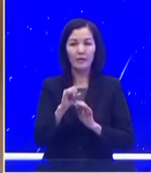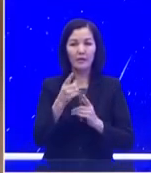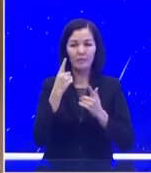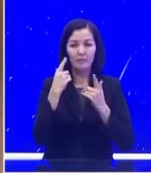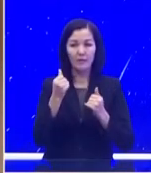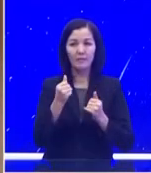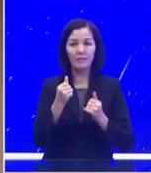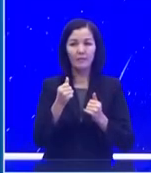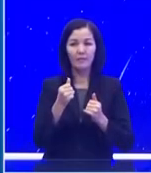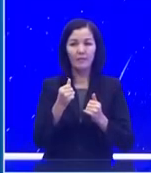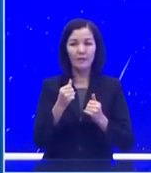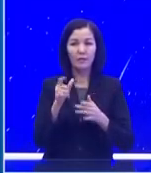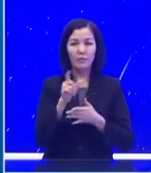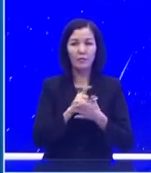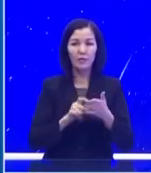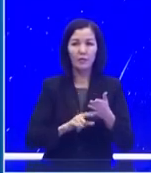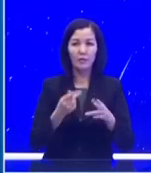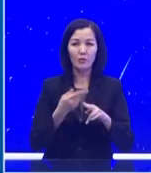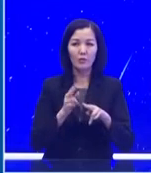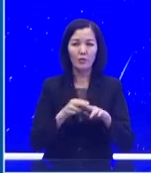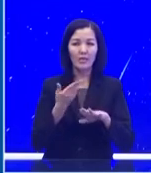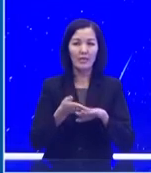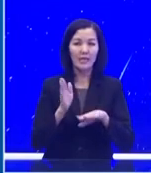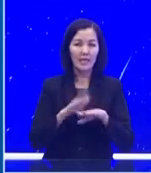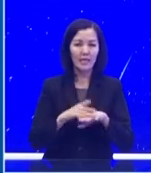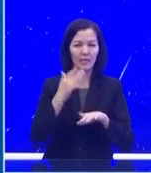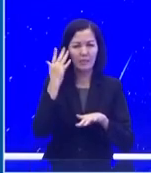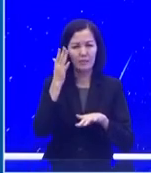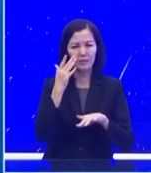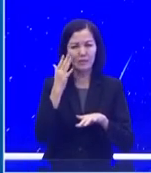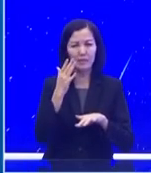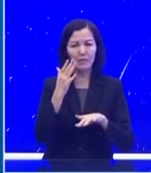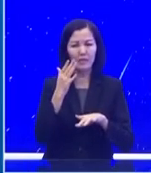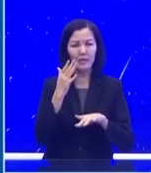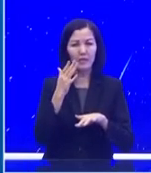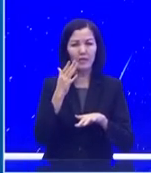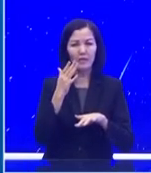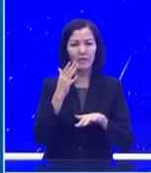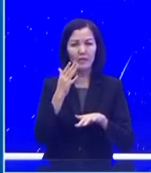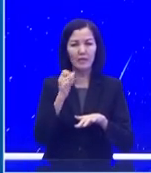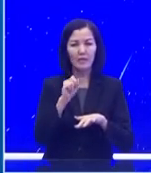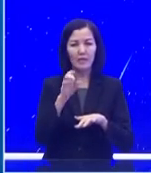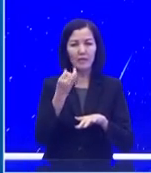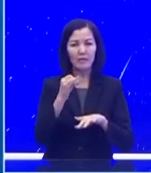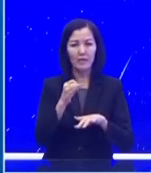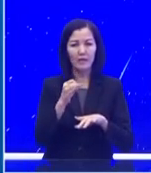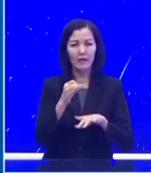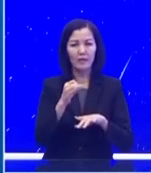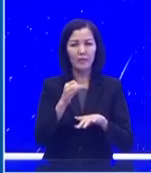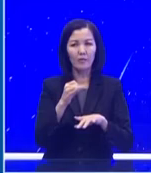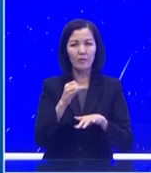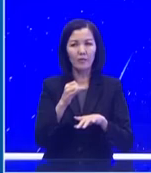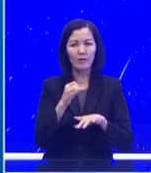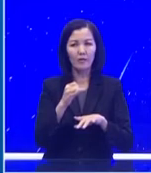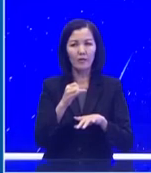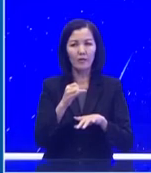негізі өлеңдері өте күрделі болып келеді, мағыналы, астарлы. Оны Абай тура тік айтпайды,